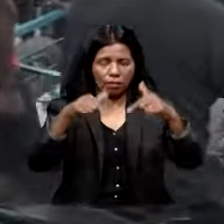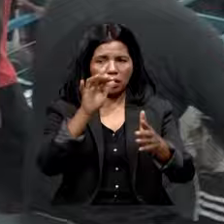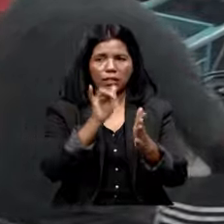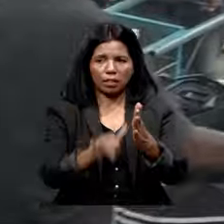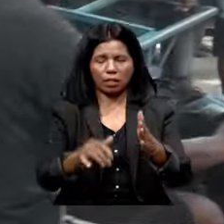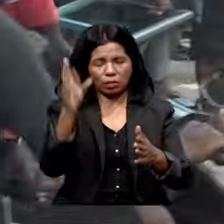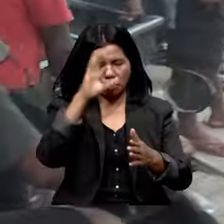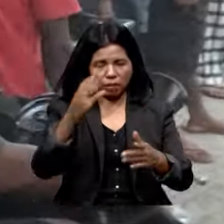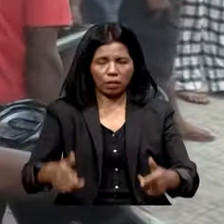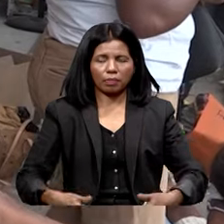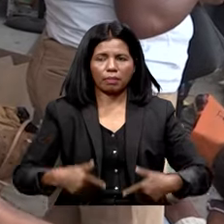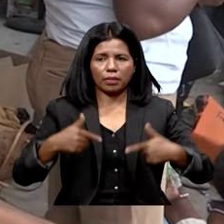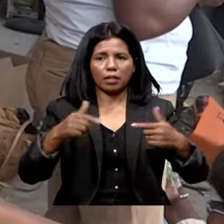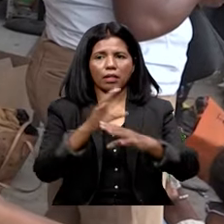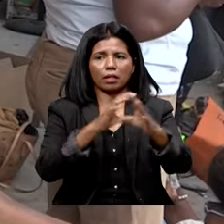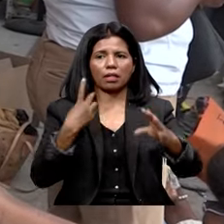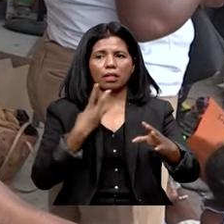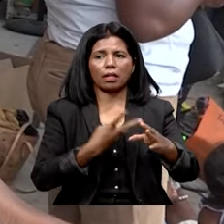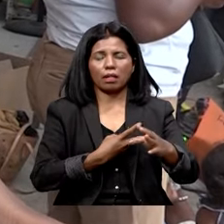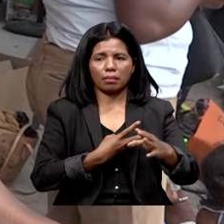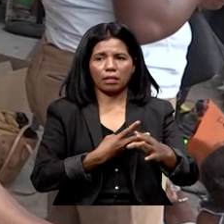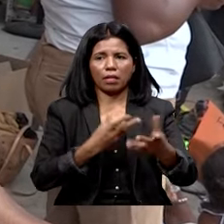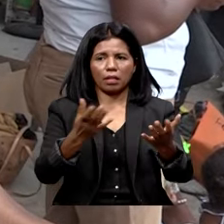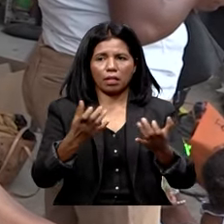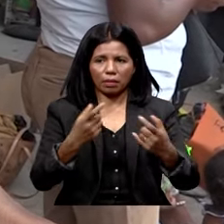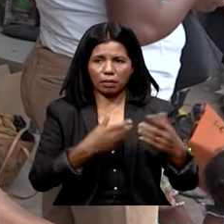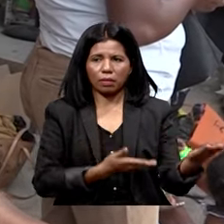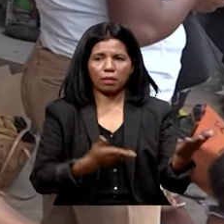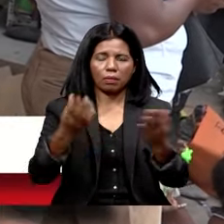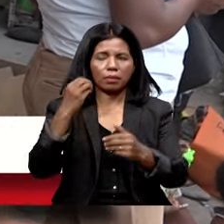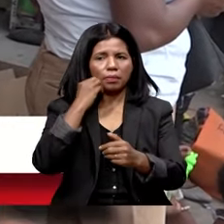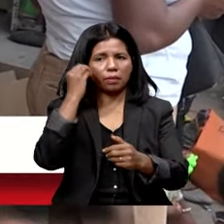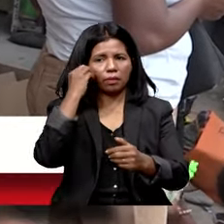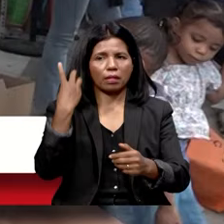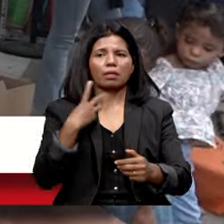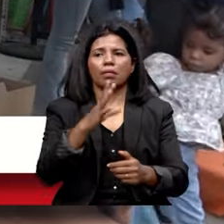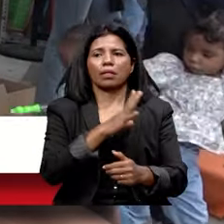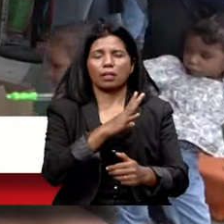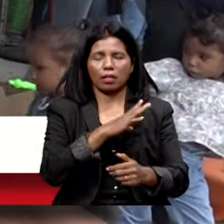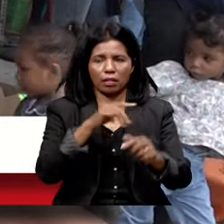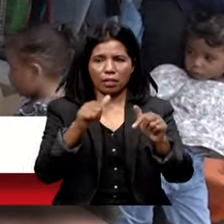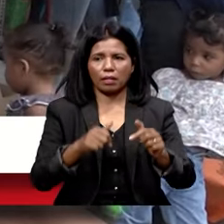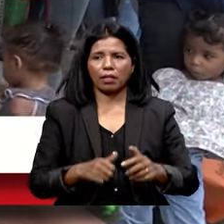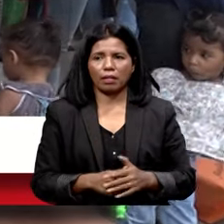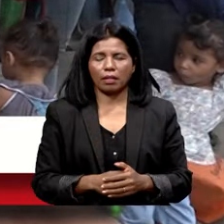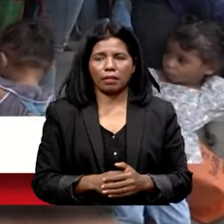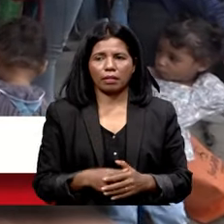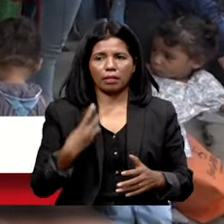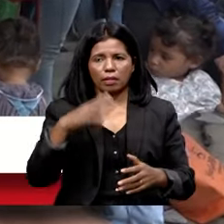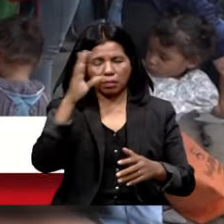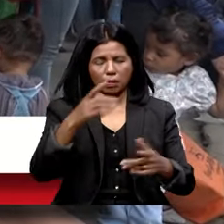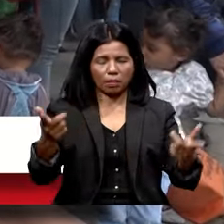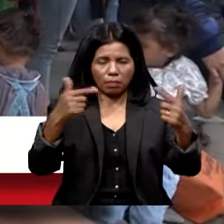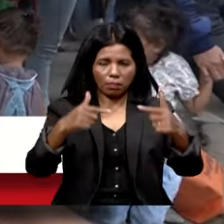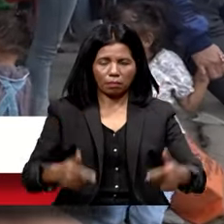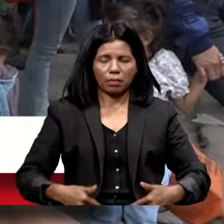buka moris. Kareta iya mas ami makarka atu antaram tu umane mami ense dan ami kan fita buka moris mamai dili